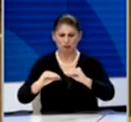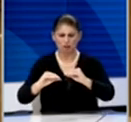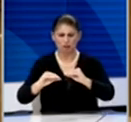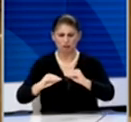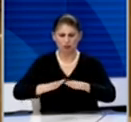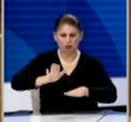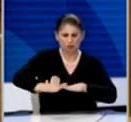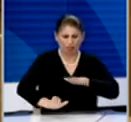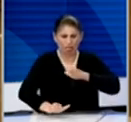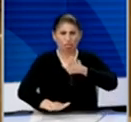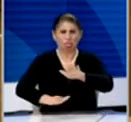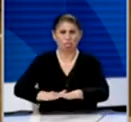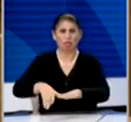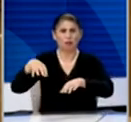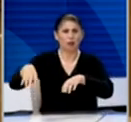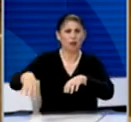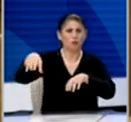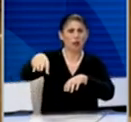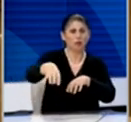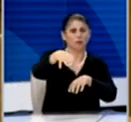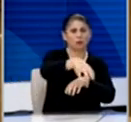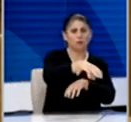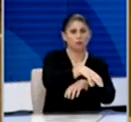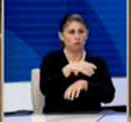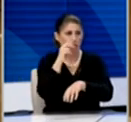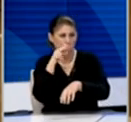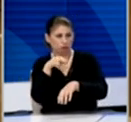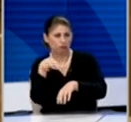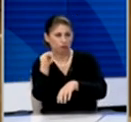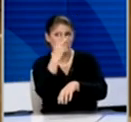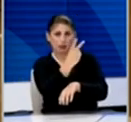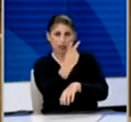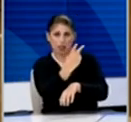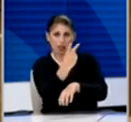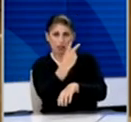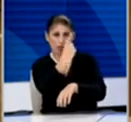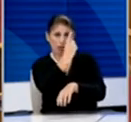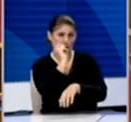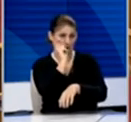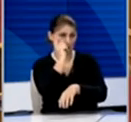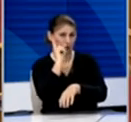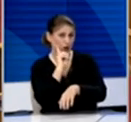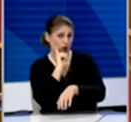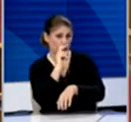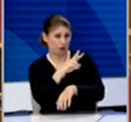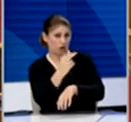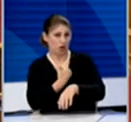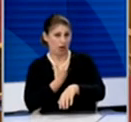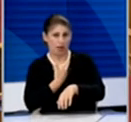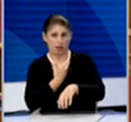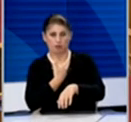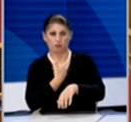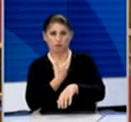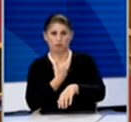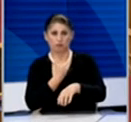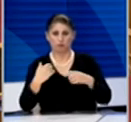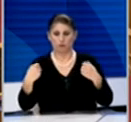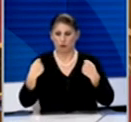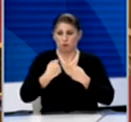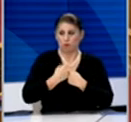από γειτονιά μ στη γειτονιά είδαμε ένα κλιμάκιο από δύο νεαρά άτομα ένα αγόρι και ένα κορίτσι στα